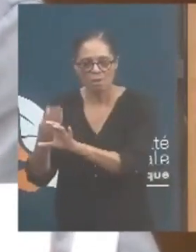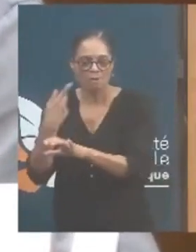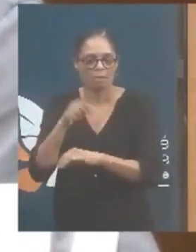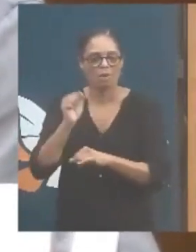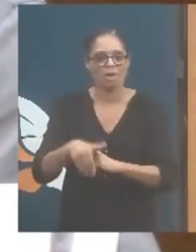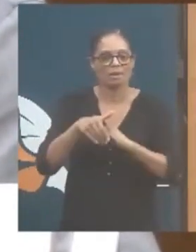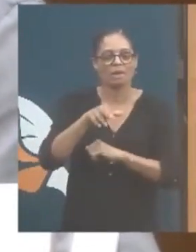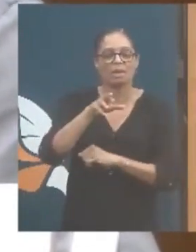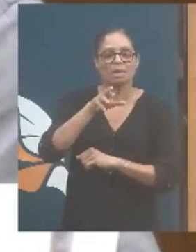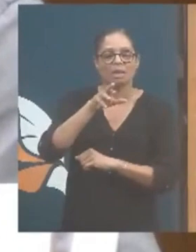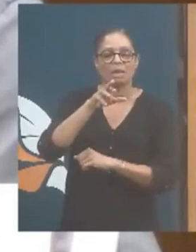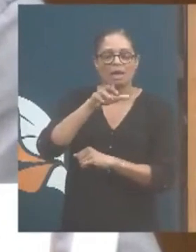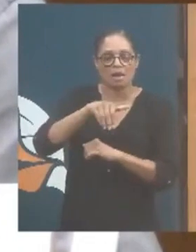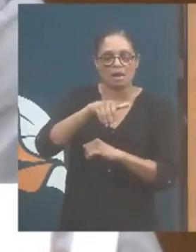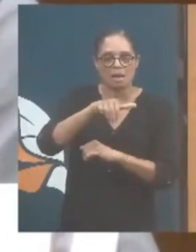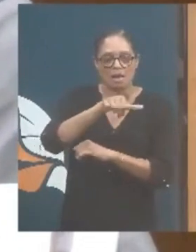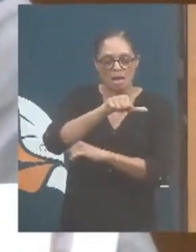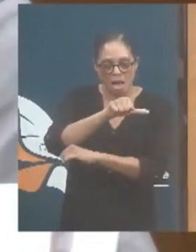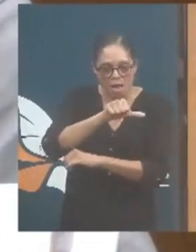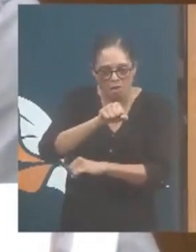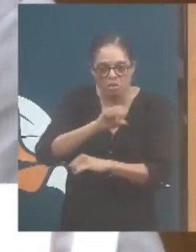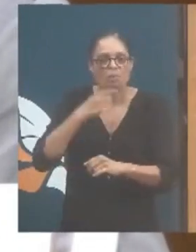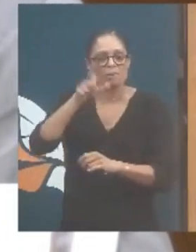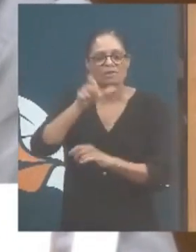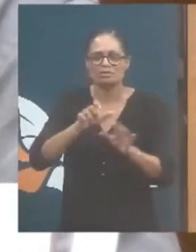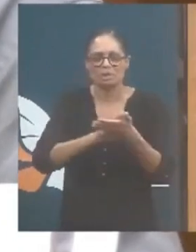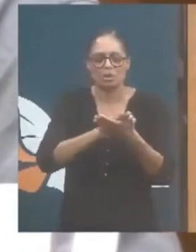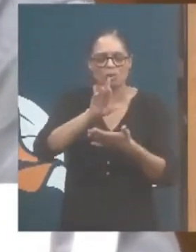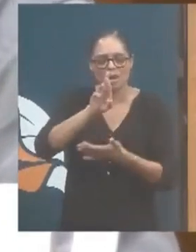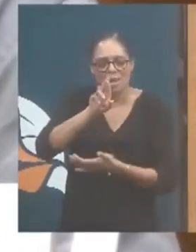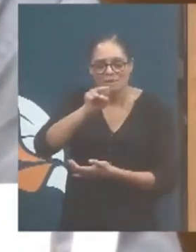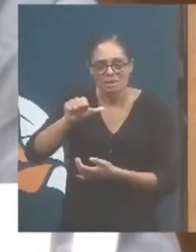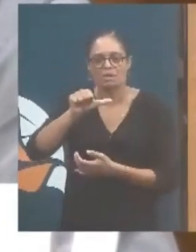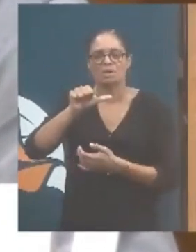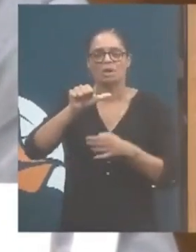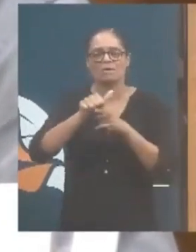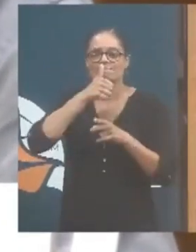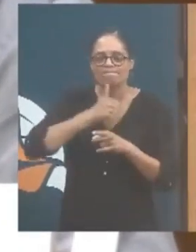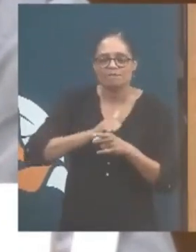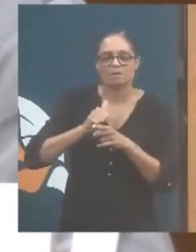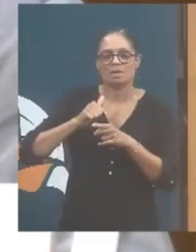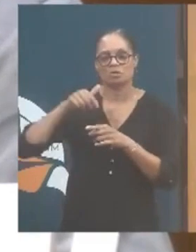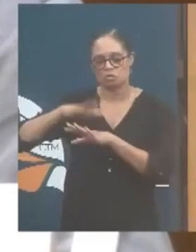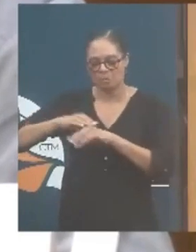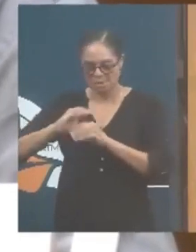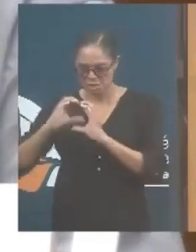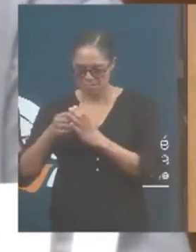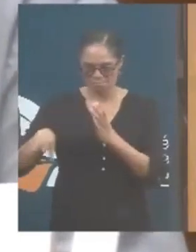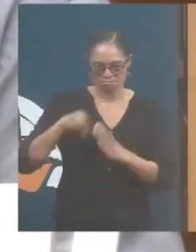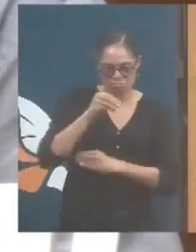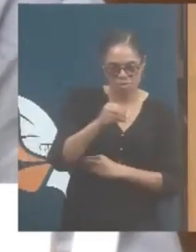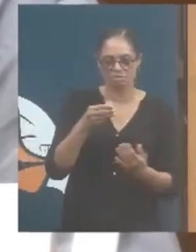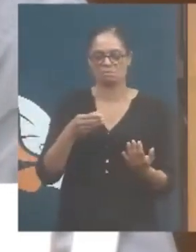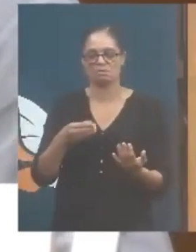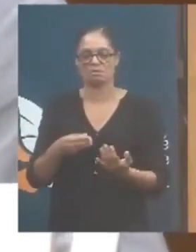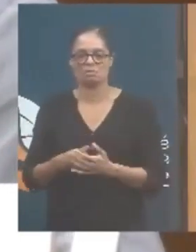servir à tous les bénéficiaires du RSA, et on est obligé de puiser dans les ressources propres, des couverts Saint-Pierre pour